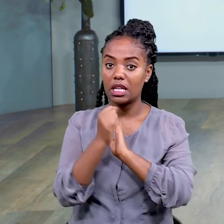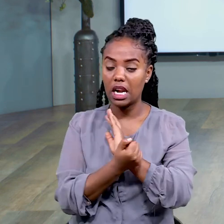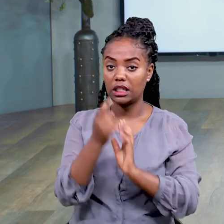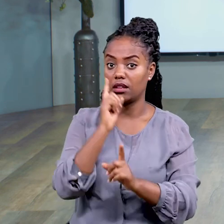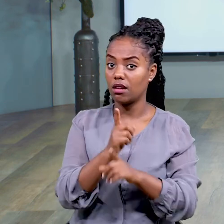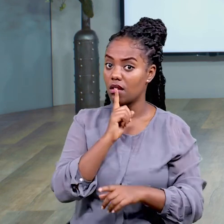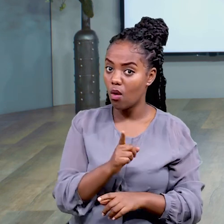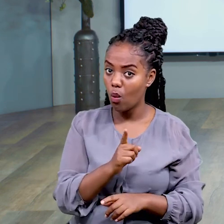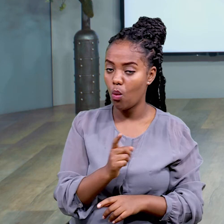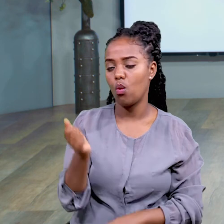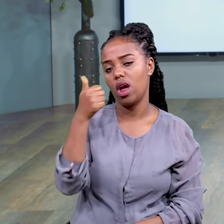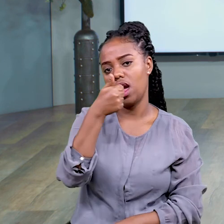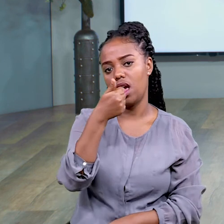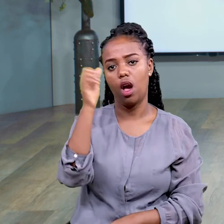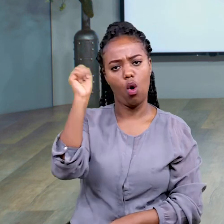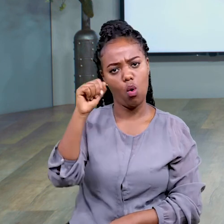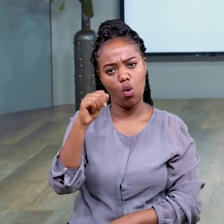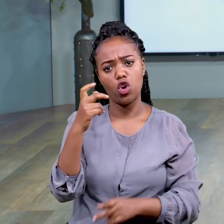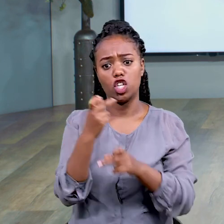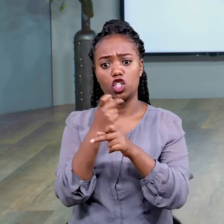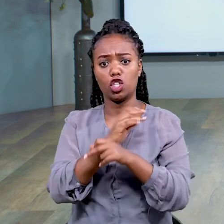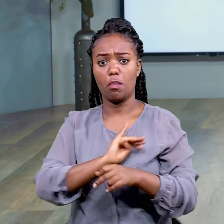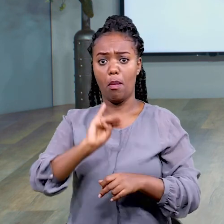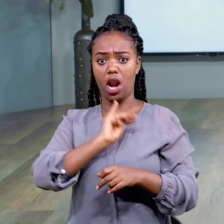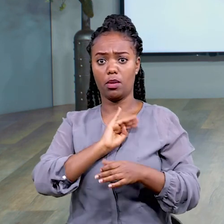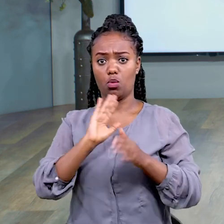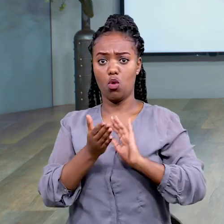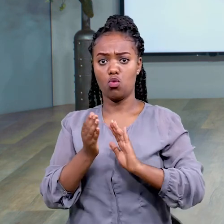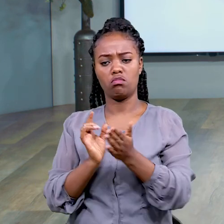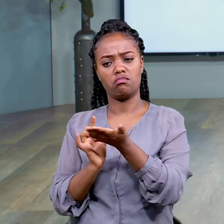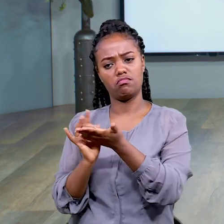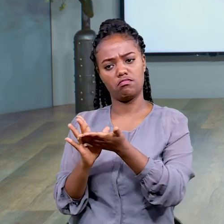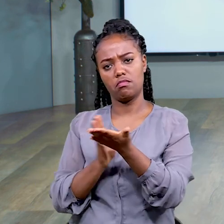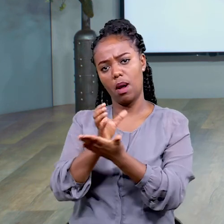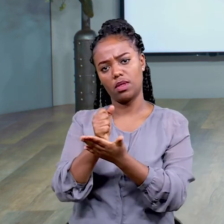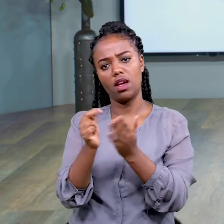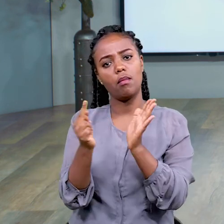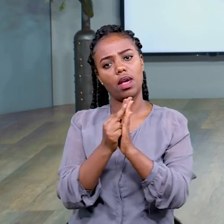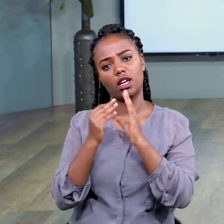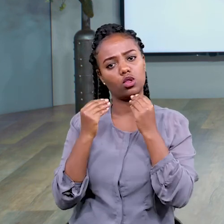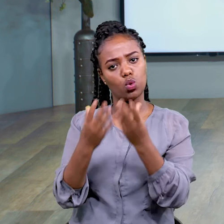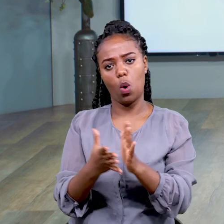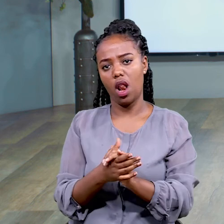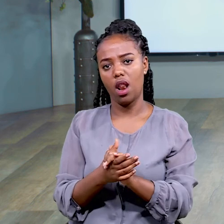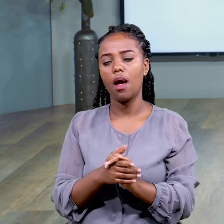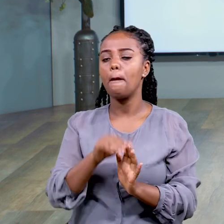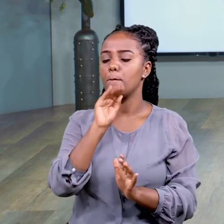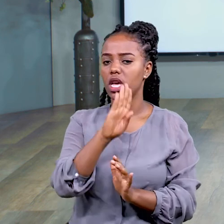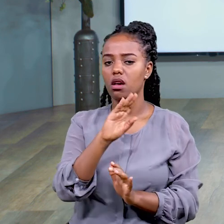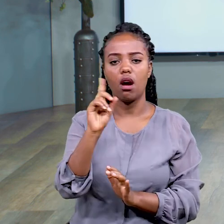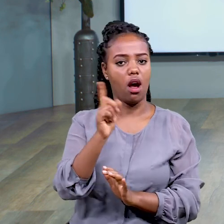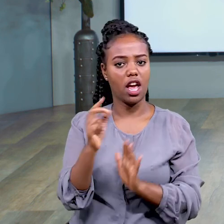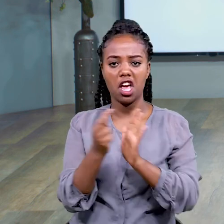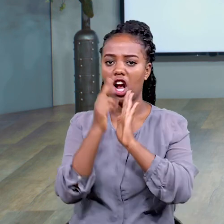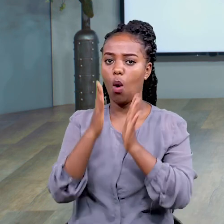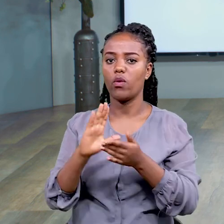መሰረት ትክክል ነው? ኤ አዎ፣ የኩባንያው ባለቤት በመሆኑ የማሰናበት መብቱ በህግ ተሰጥቷል። ቢ